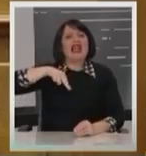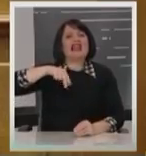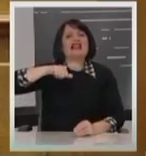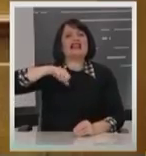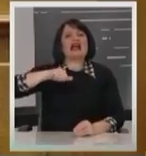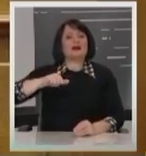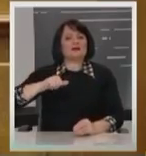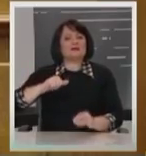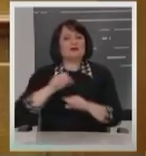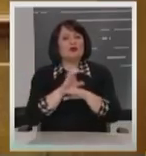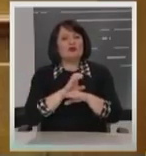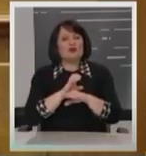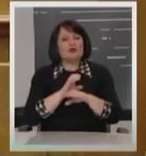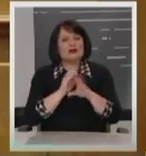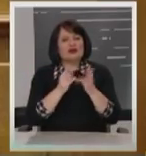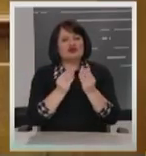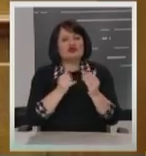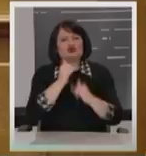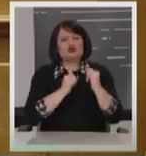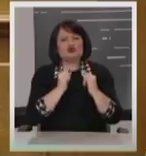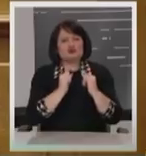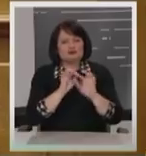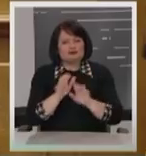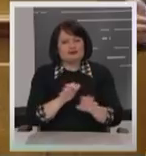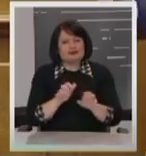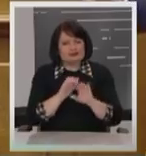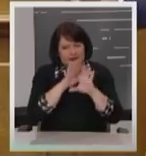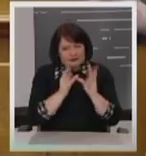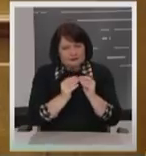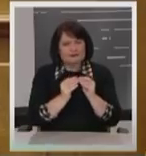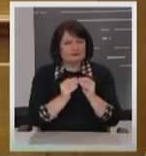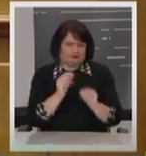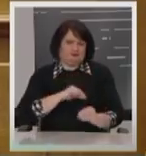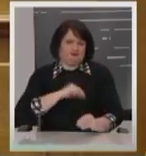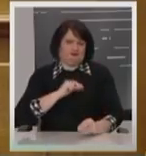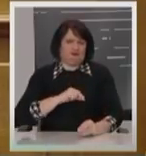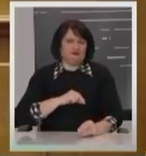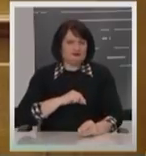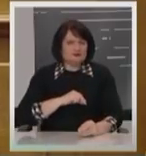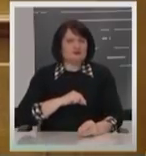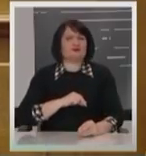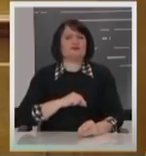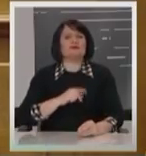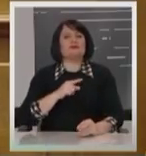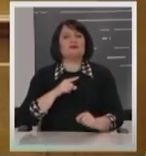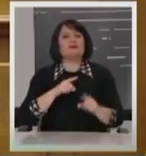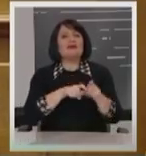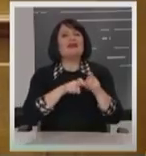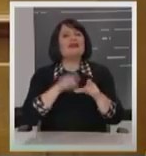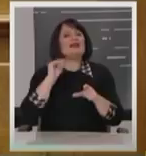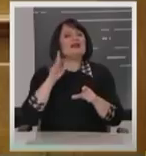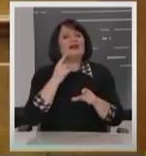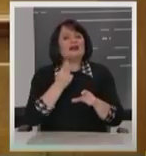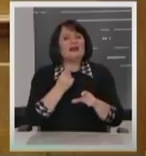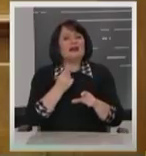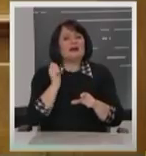δηλώνουν ότι προαιρούνται στην Ελλάδα? Οικειοθελείς είναι οι δηλώσεις φόρου εισοδήματος για αυτές τις εταιρείες.